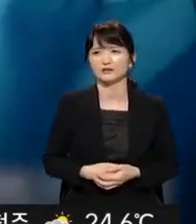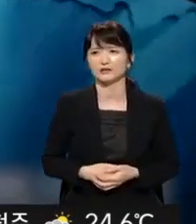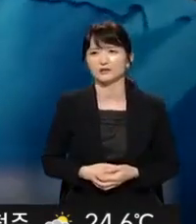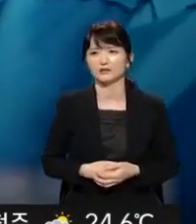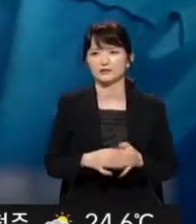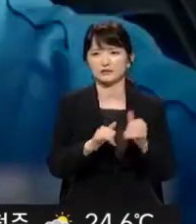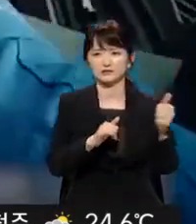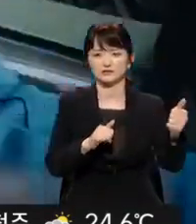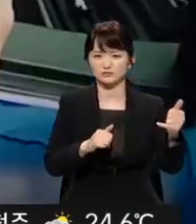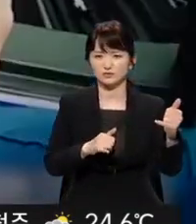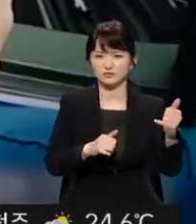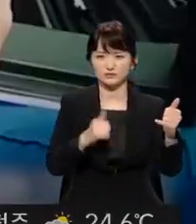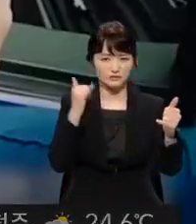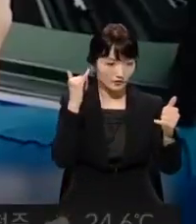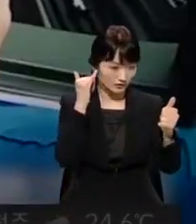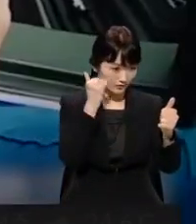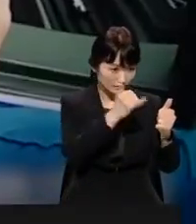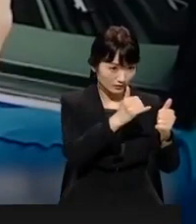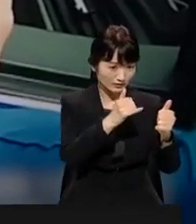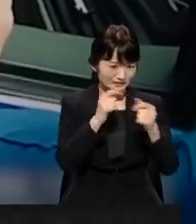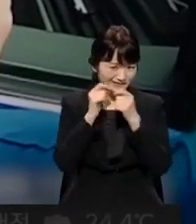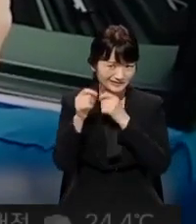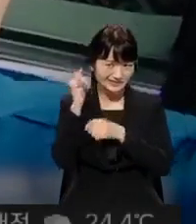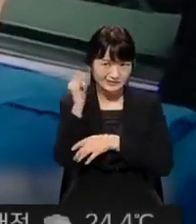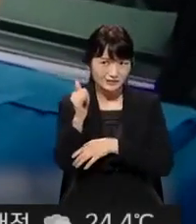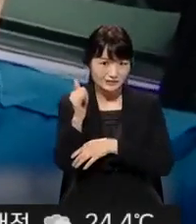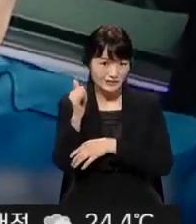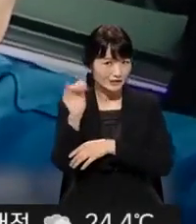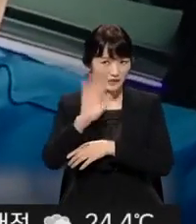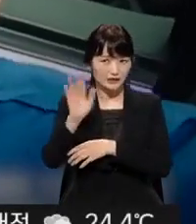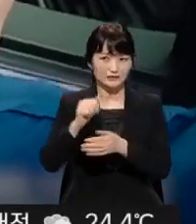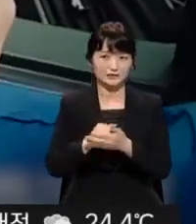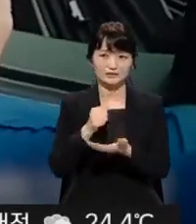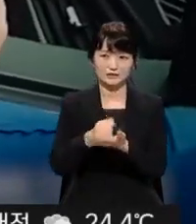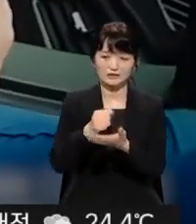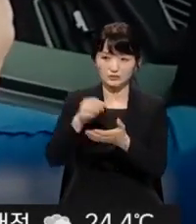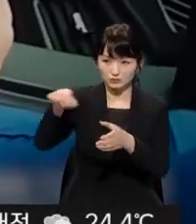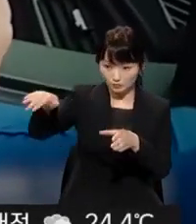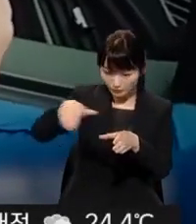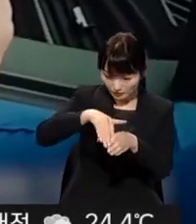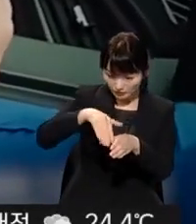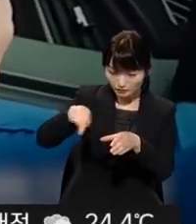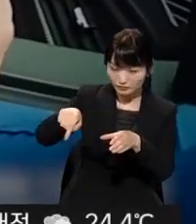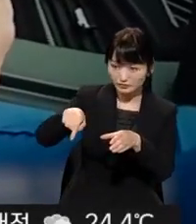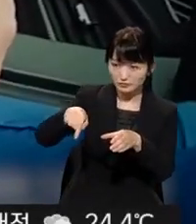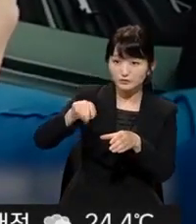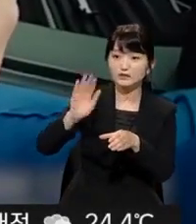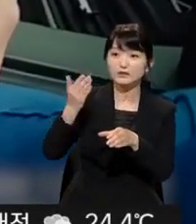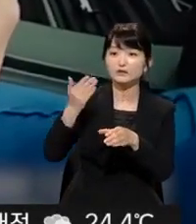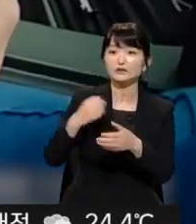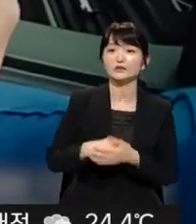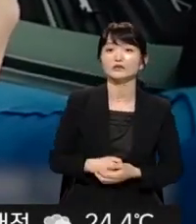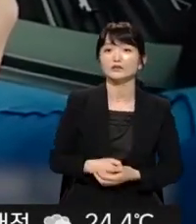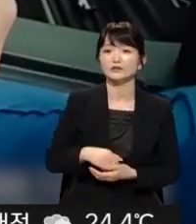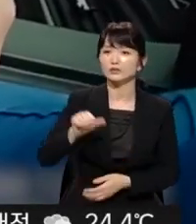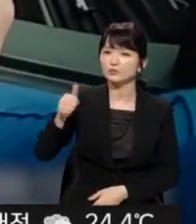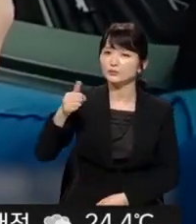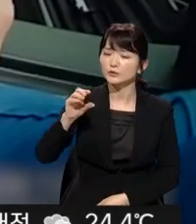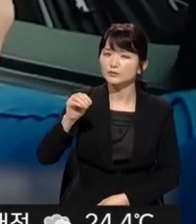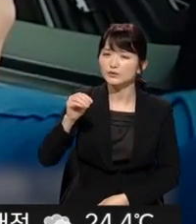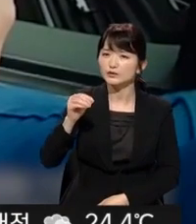뭐 연락을 해요? 손수 피싱 아닙니까? 피싱 아니에요. 계좌 이체로 보내달라 하면 되죠, 그러면. 50만